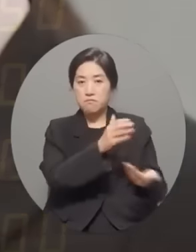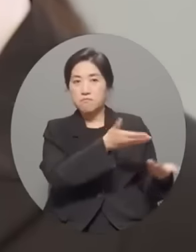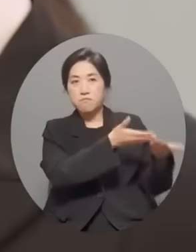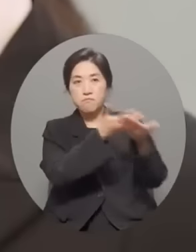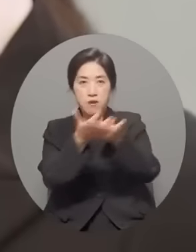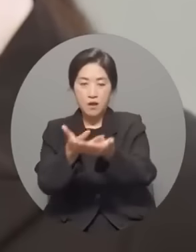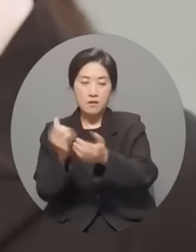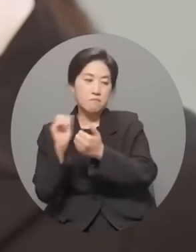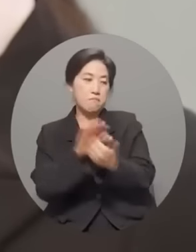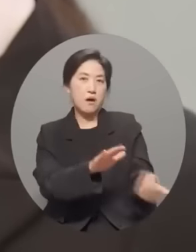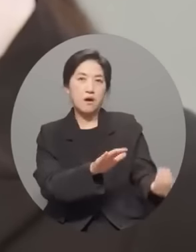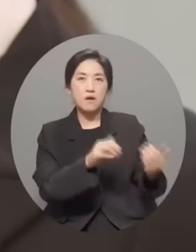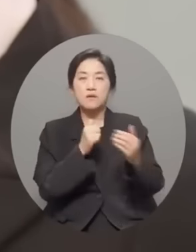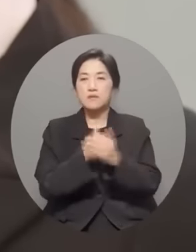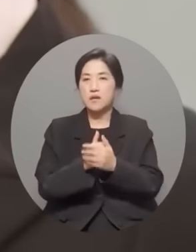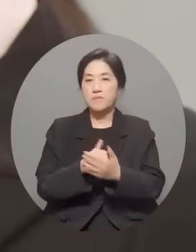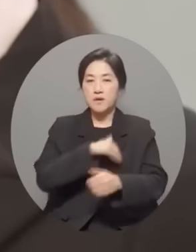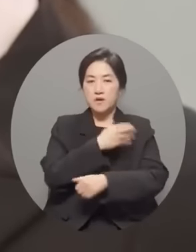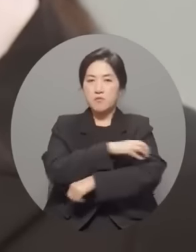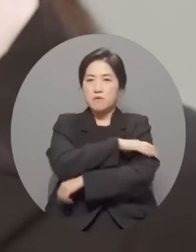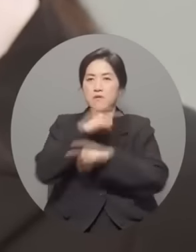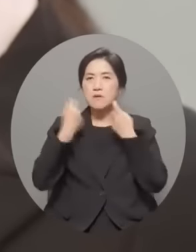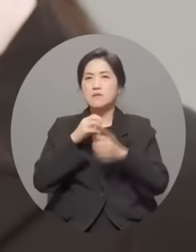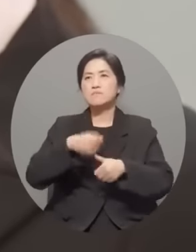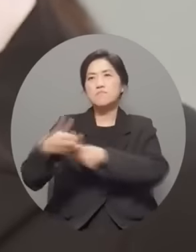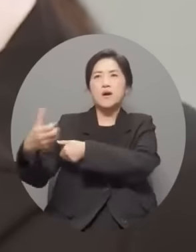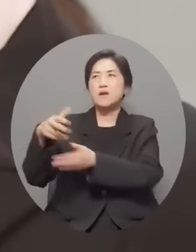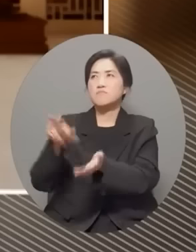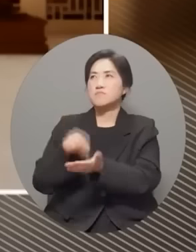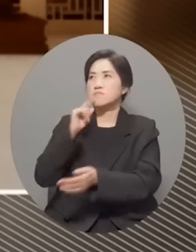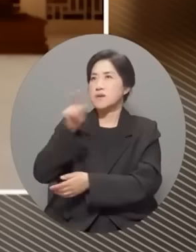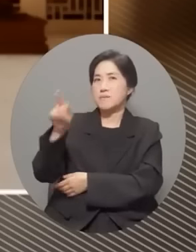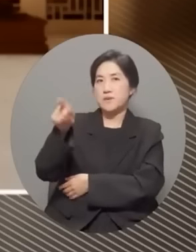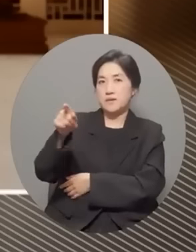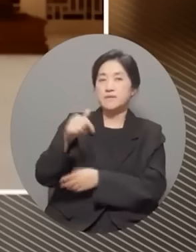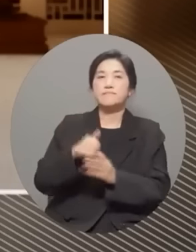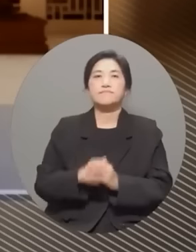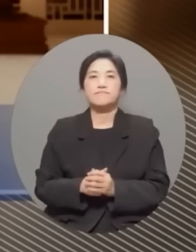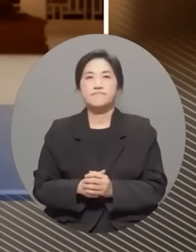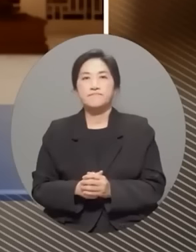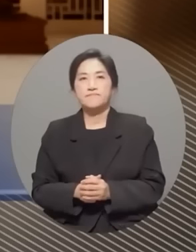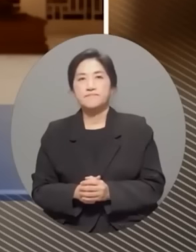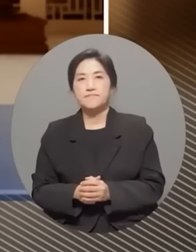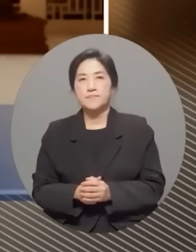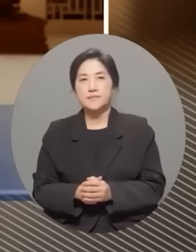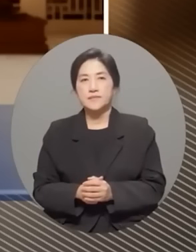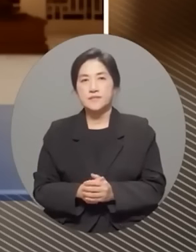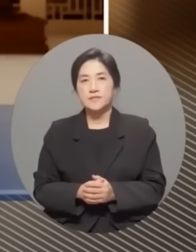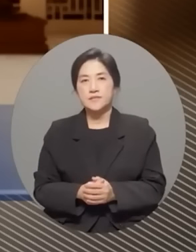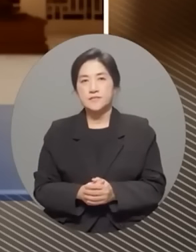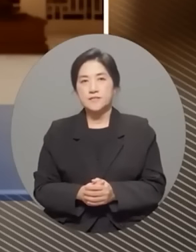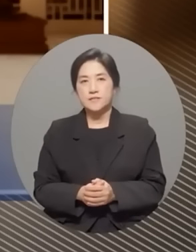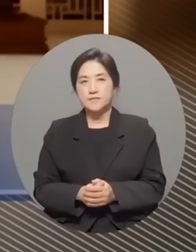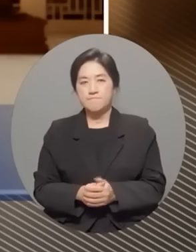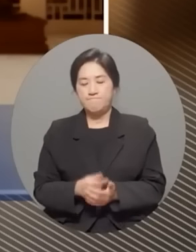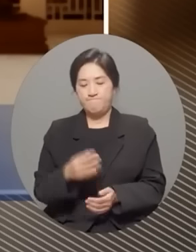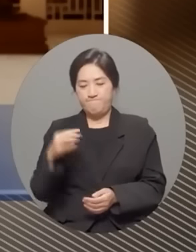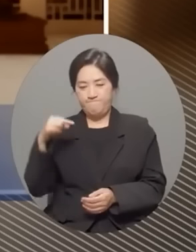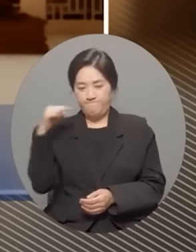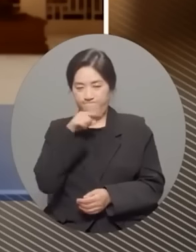국회로 되돌아가자 권력 사유화 논란마저 불거졌습니다. 매정하게 좀 끊지 못한 것이